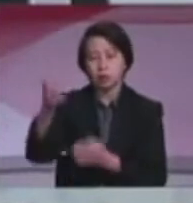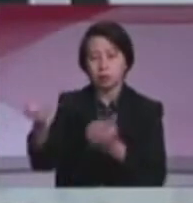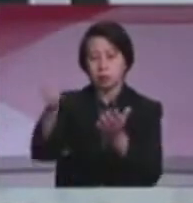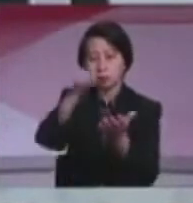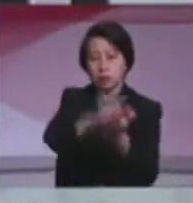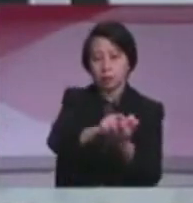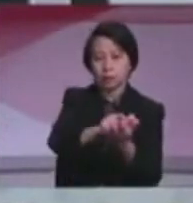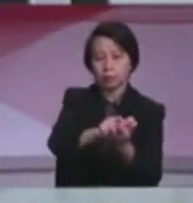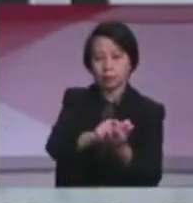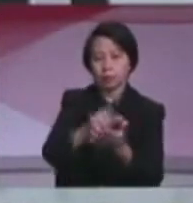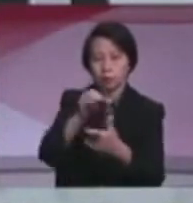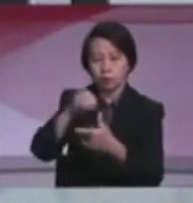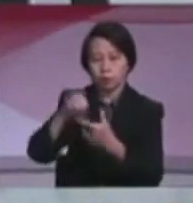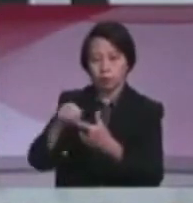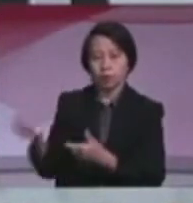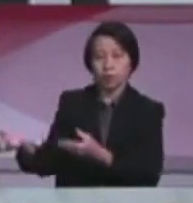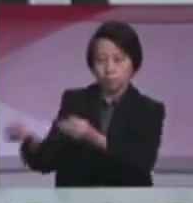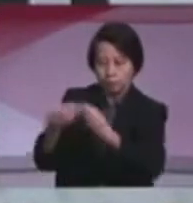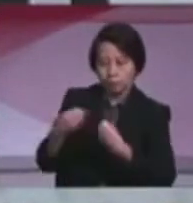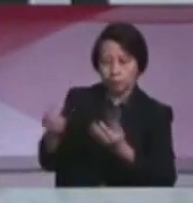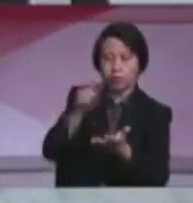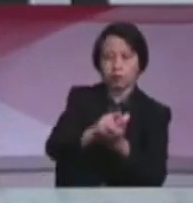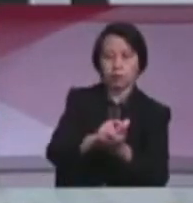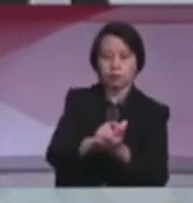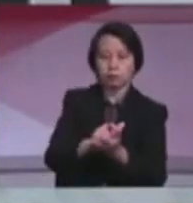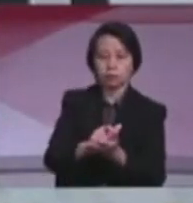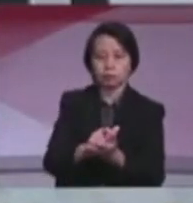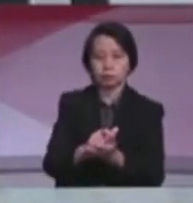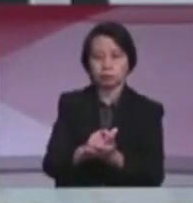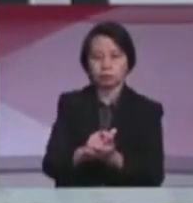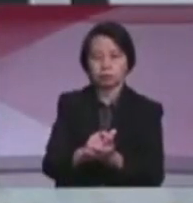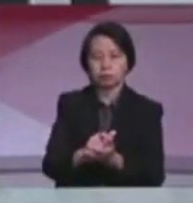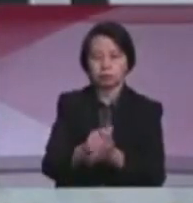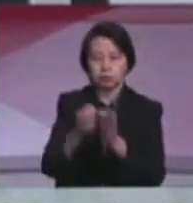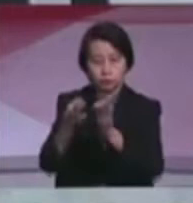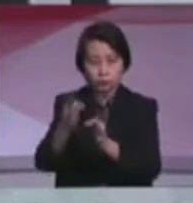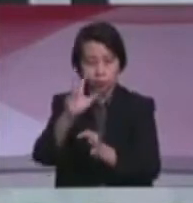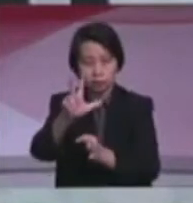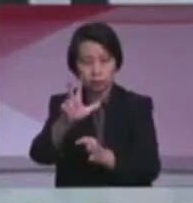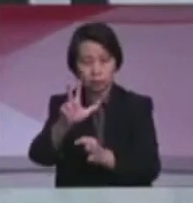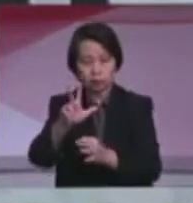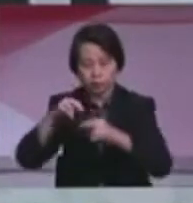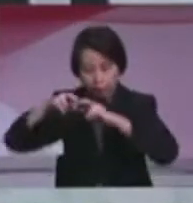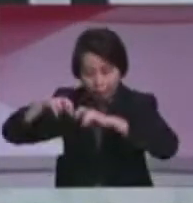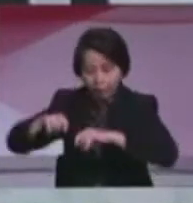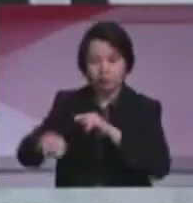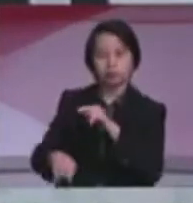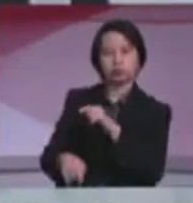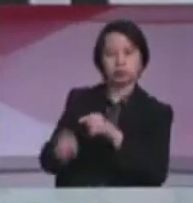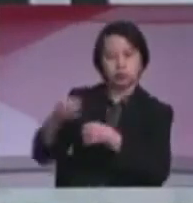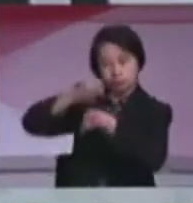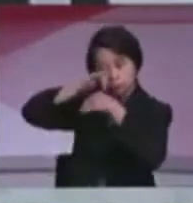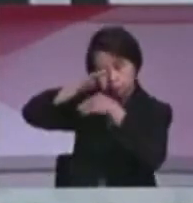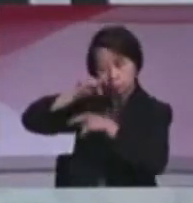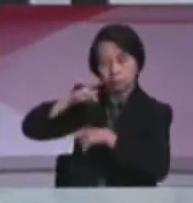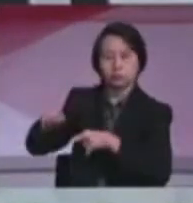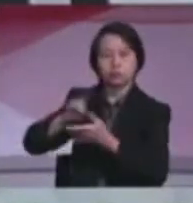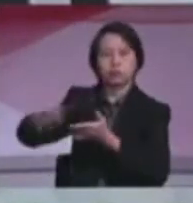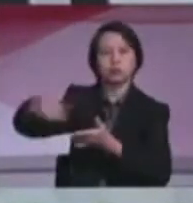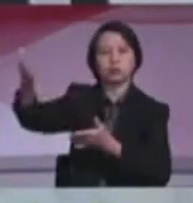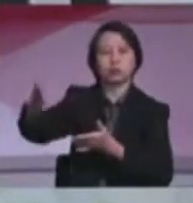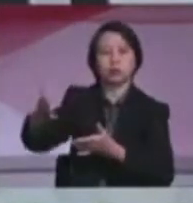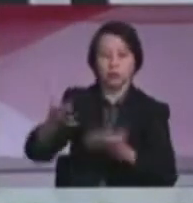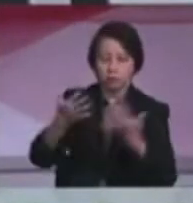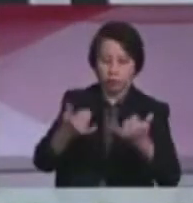melaporkan ataupun memberikan laporan fasa 3 kajian klinikal tersebut pada minggu depan. Jadi kita